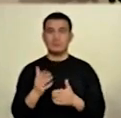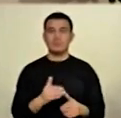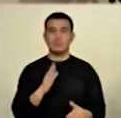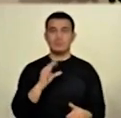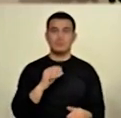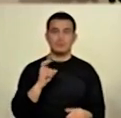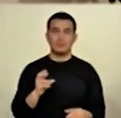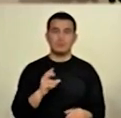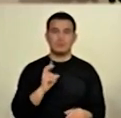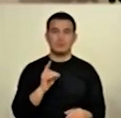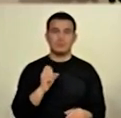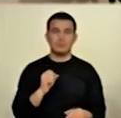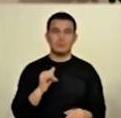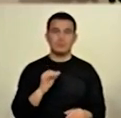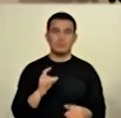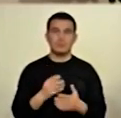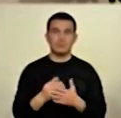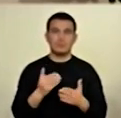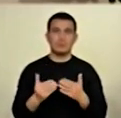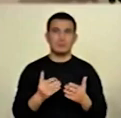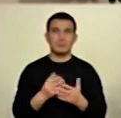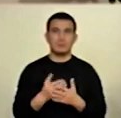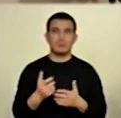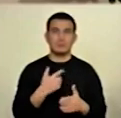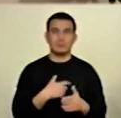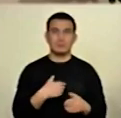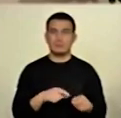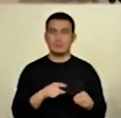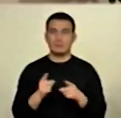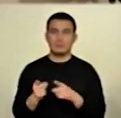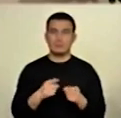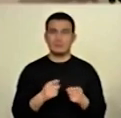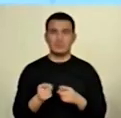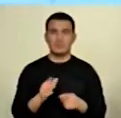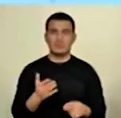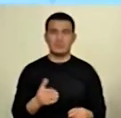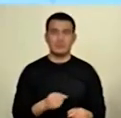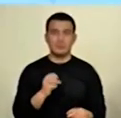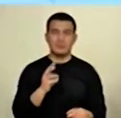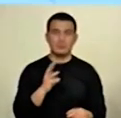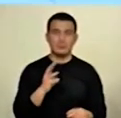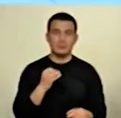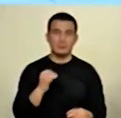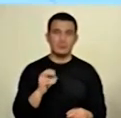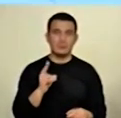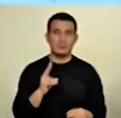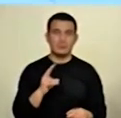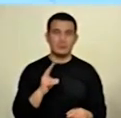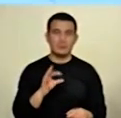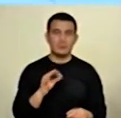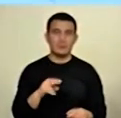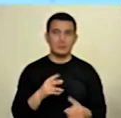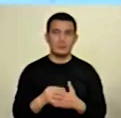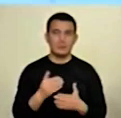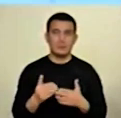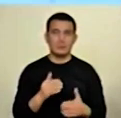brauzerimizga kiramiz. Veb brauzerdan o'zimiz yaratgan veb saytga o'tamiz. Masalan, bizda myblog.uz deb nomlangan veb sayt yaratgan